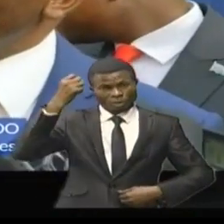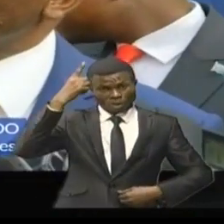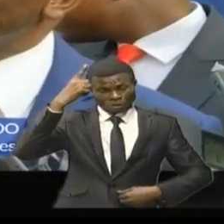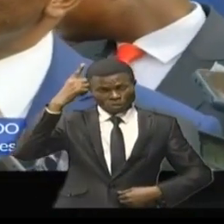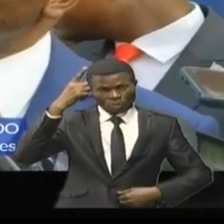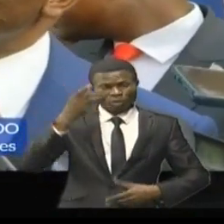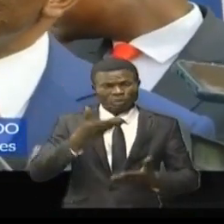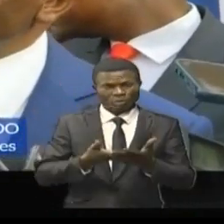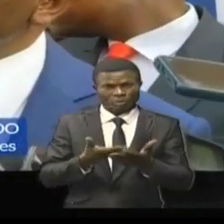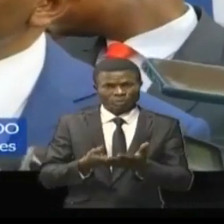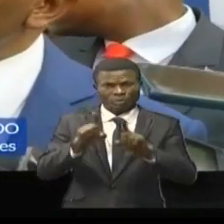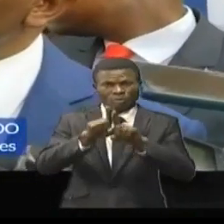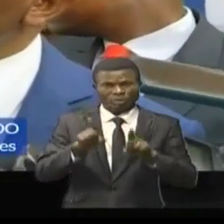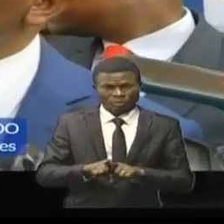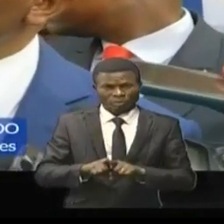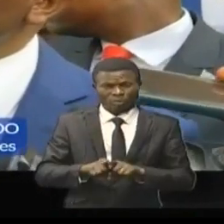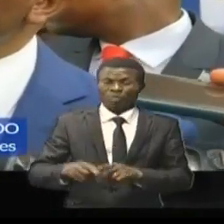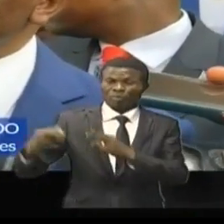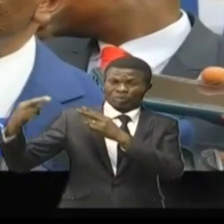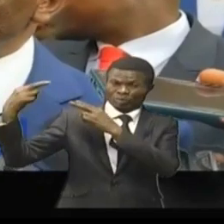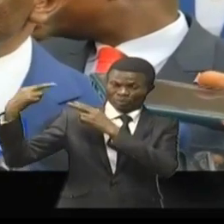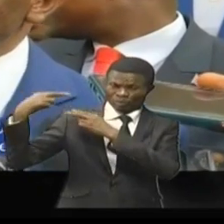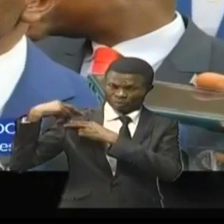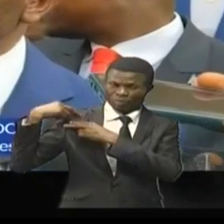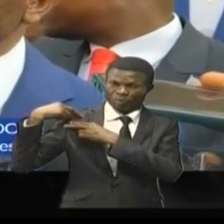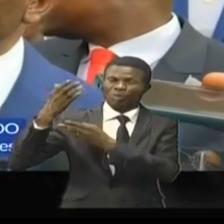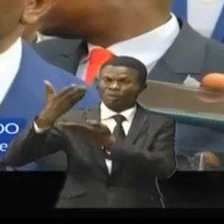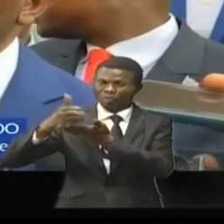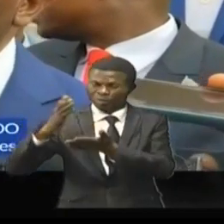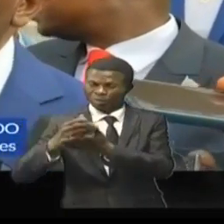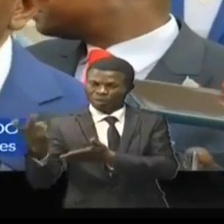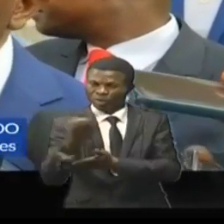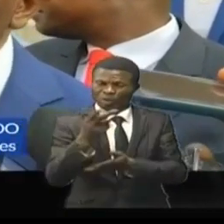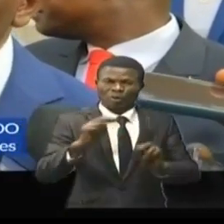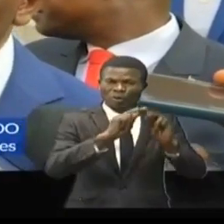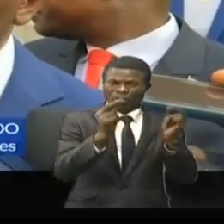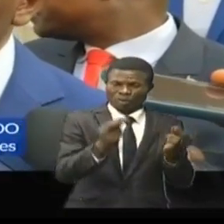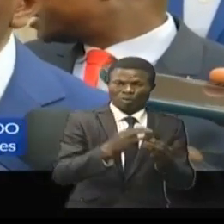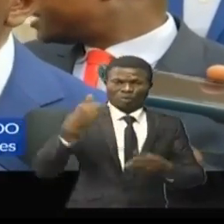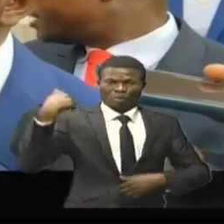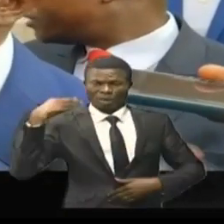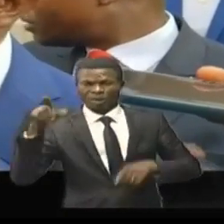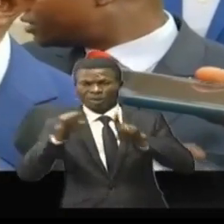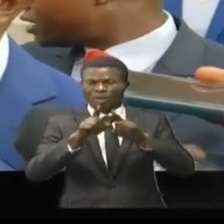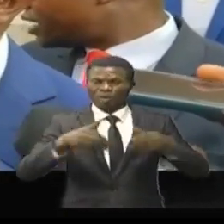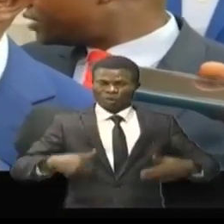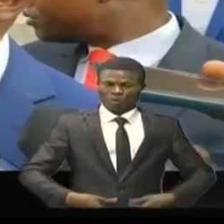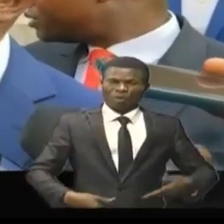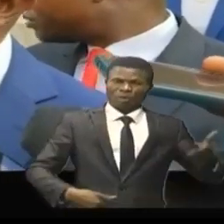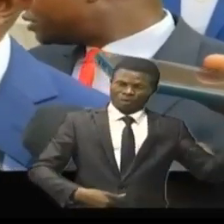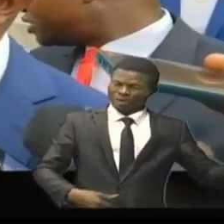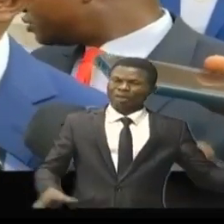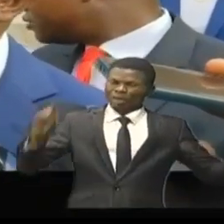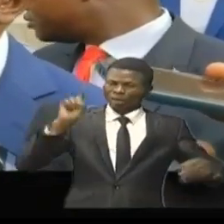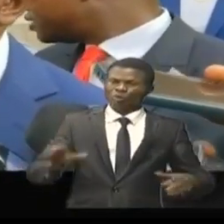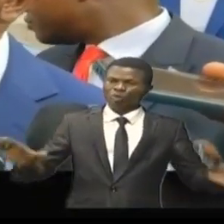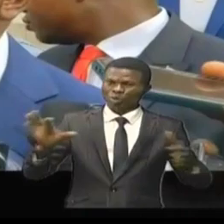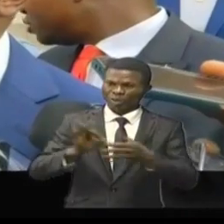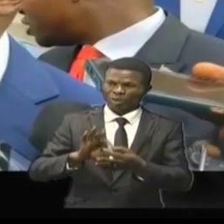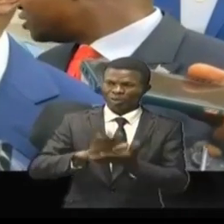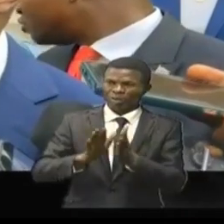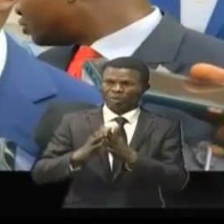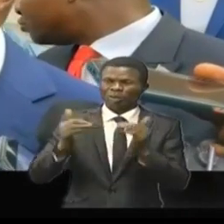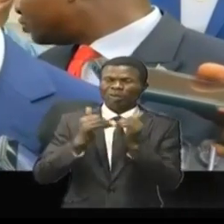qu'elle a aussi une part de responsabilité et si jamais elle se mettait au service de la nation d'une manière responsable, on